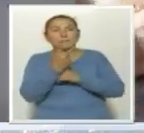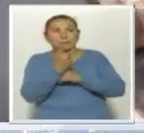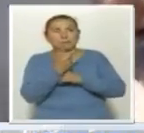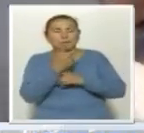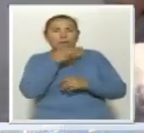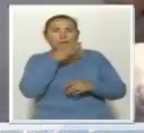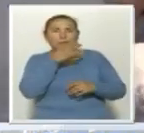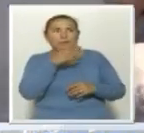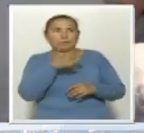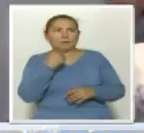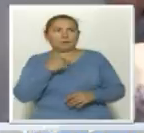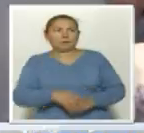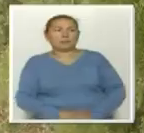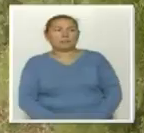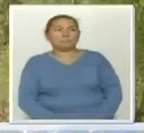колонии.